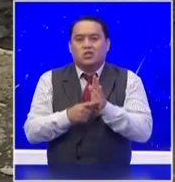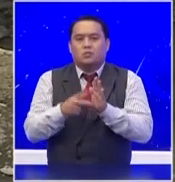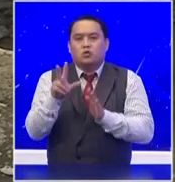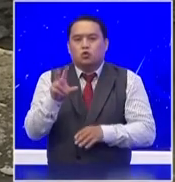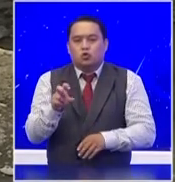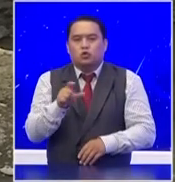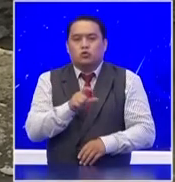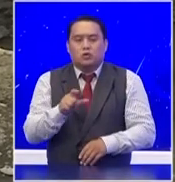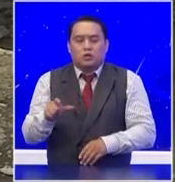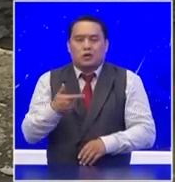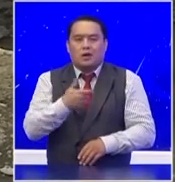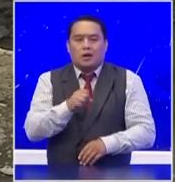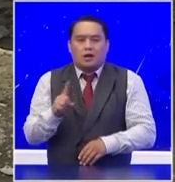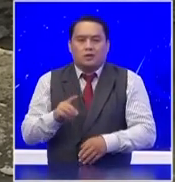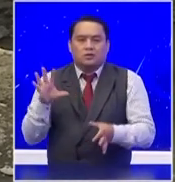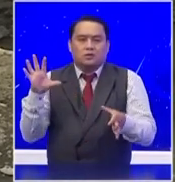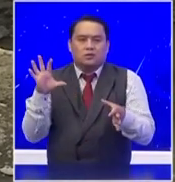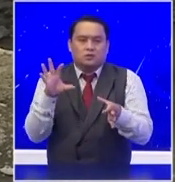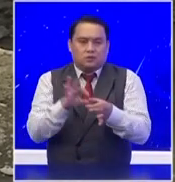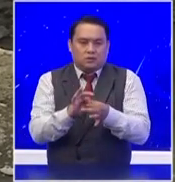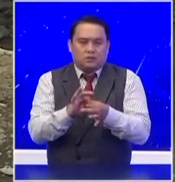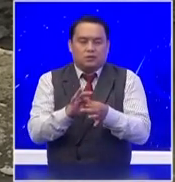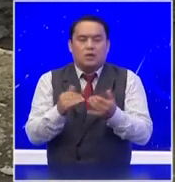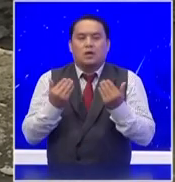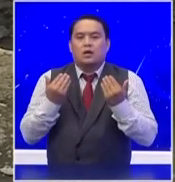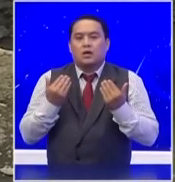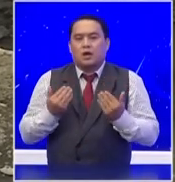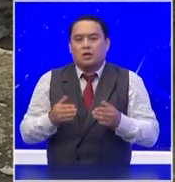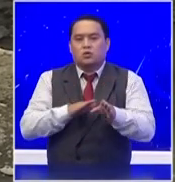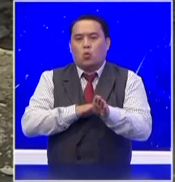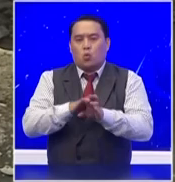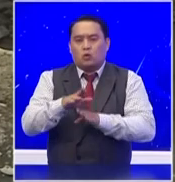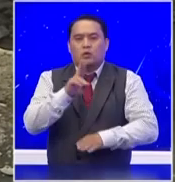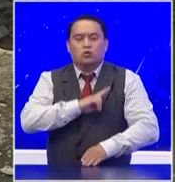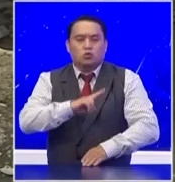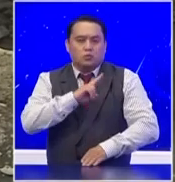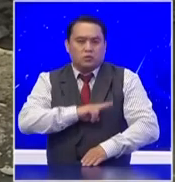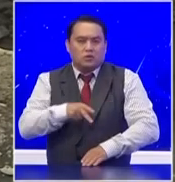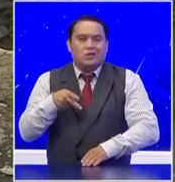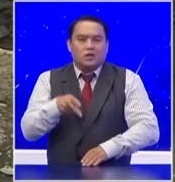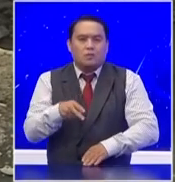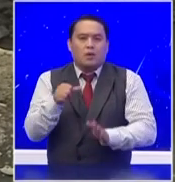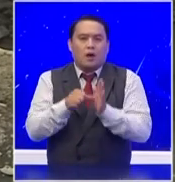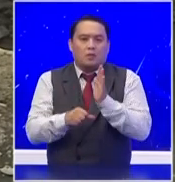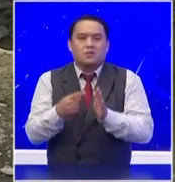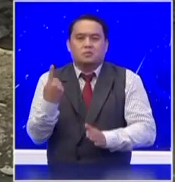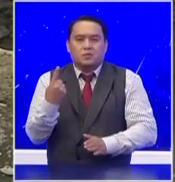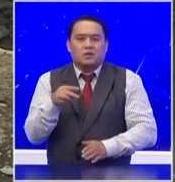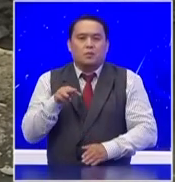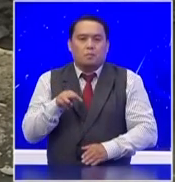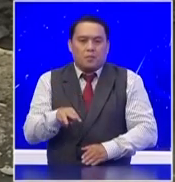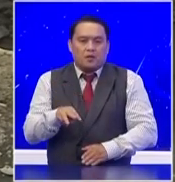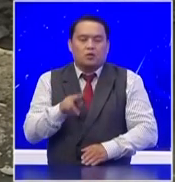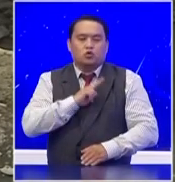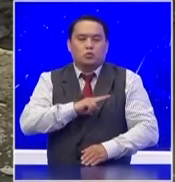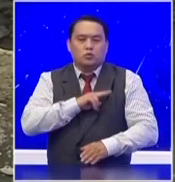7300-ден астамы табиғи газға қосылған. Бүгінгі таңда орындалған жұмыстардың саны 2061 метр жұмыстар